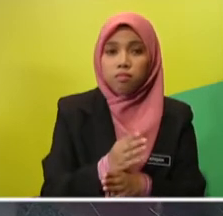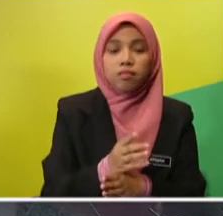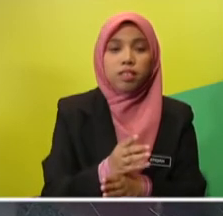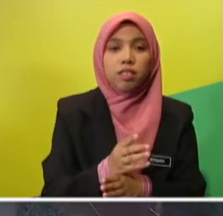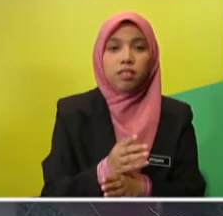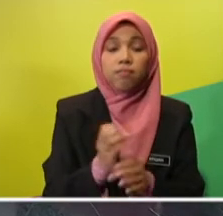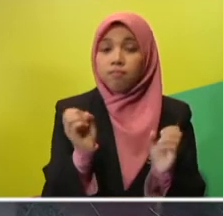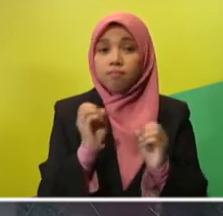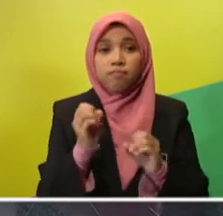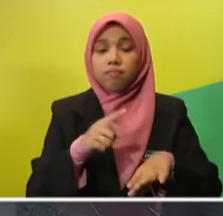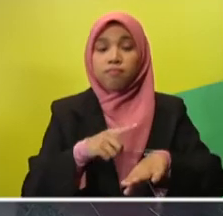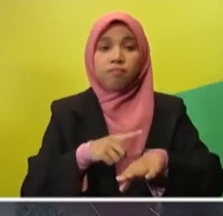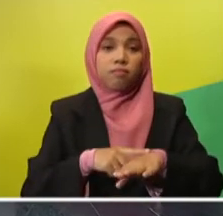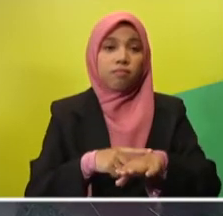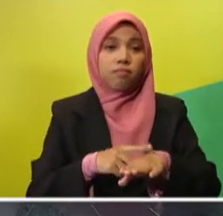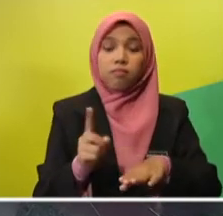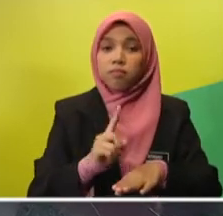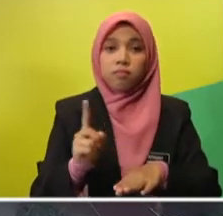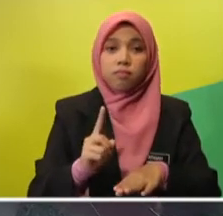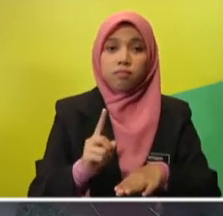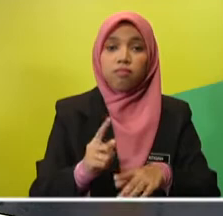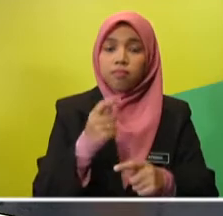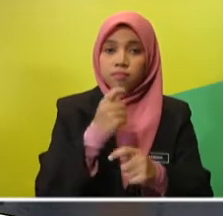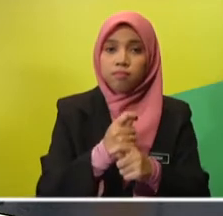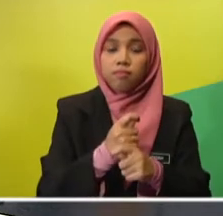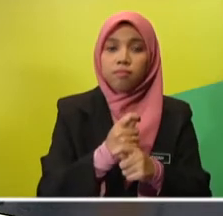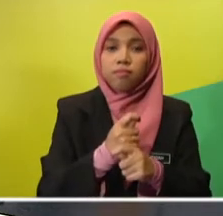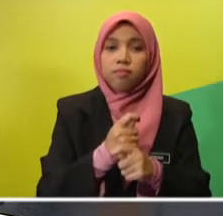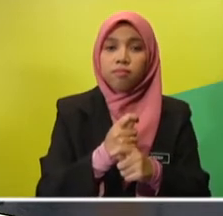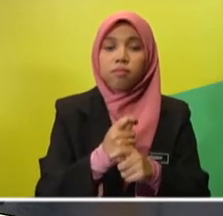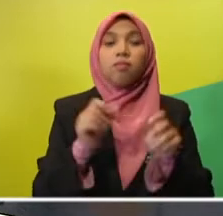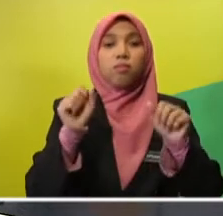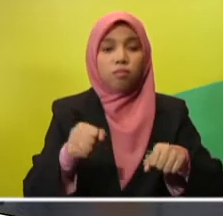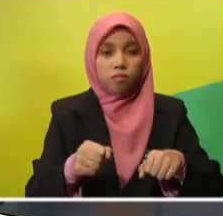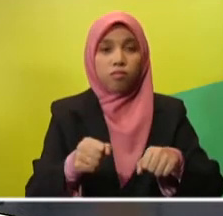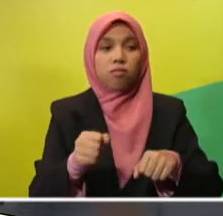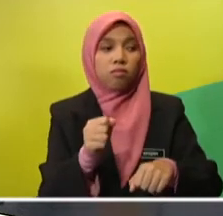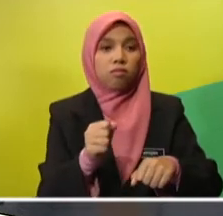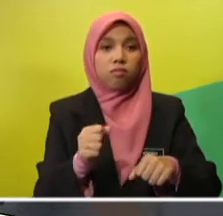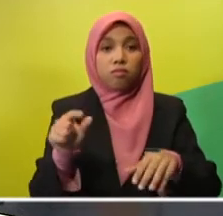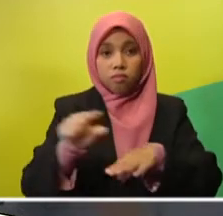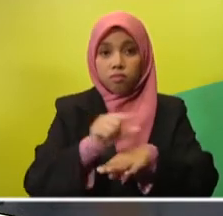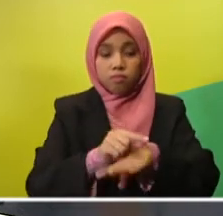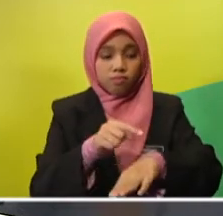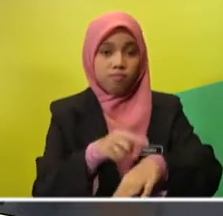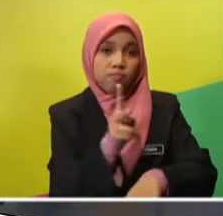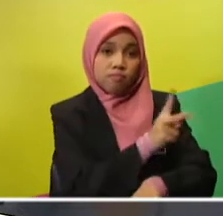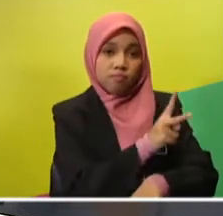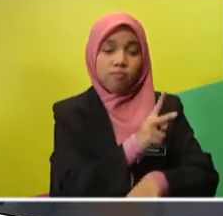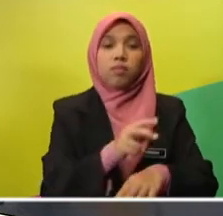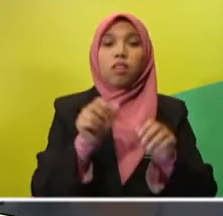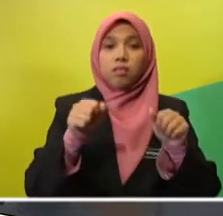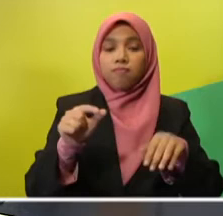Okay. Bergantung kepada keselesaan pemandu cerit dan klien. Dia tak kisah tangan mana. Ada setengah orang tu kidal, kan? Ya, betul. Tapi tak kisah